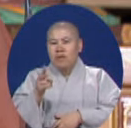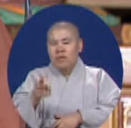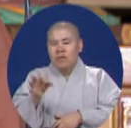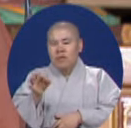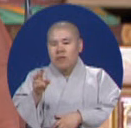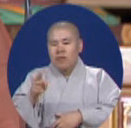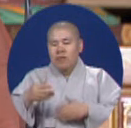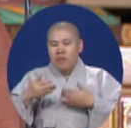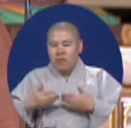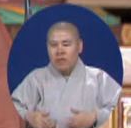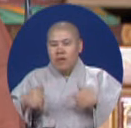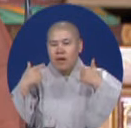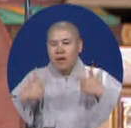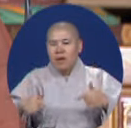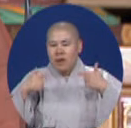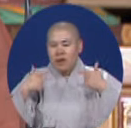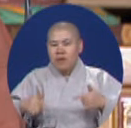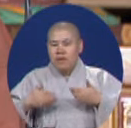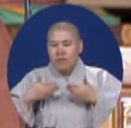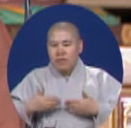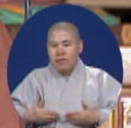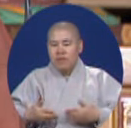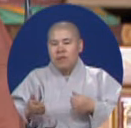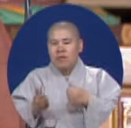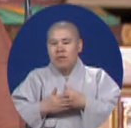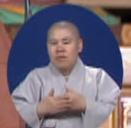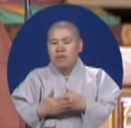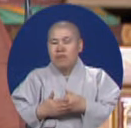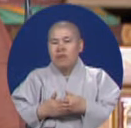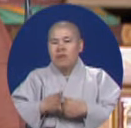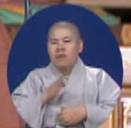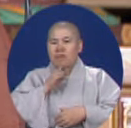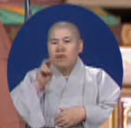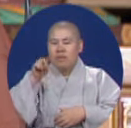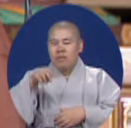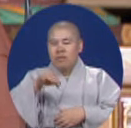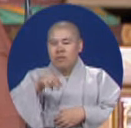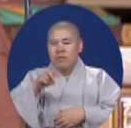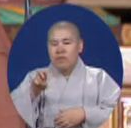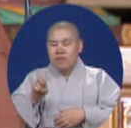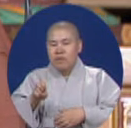조용하되 항상 고요하니 곧 무심이다. 그래서 중국에